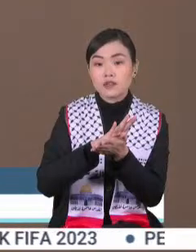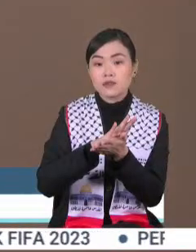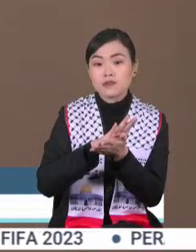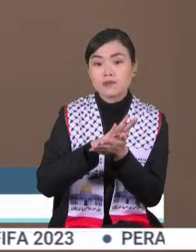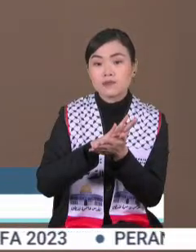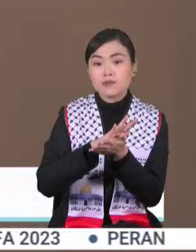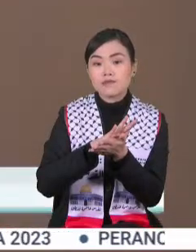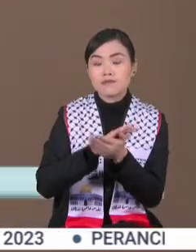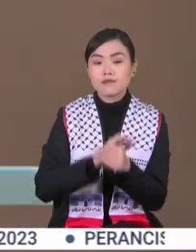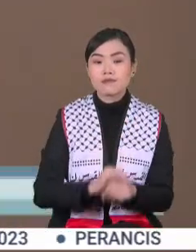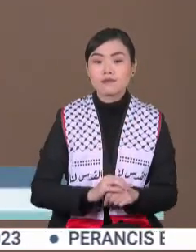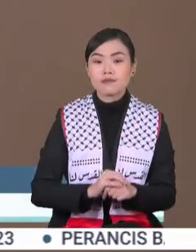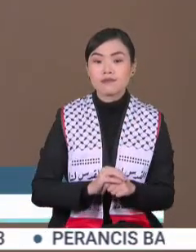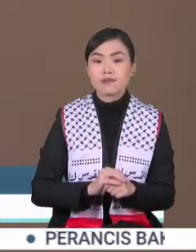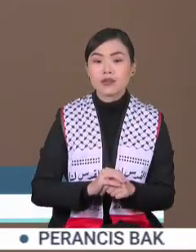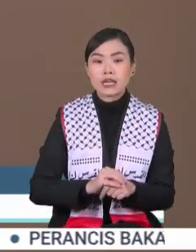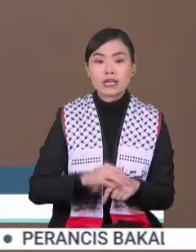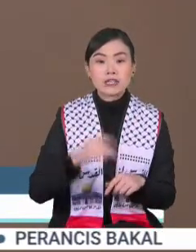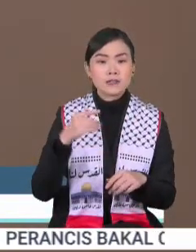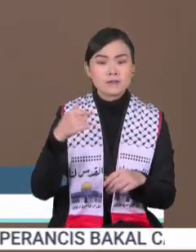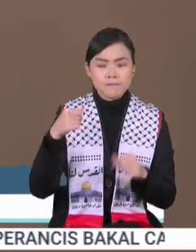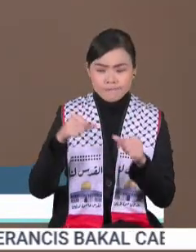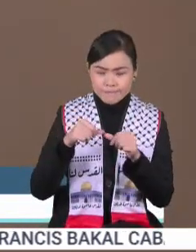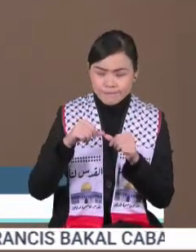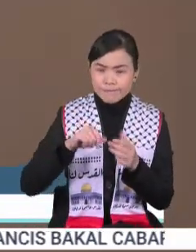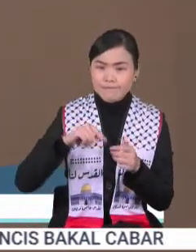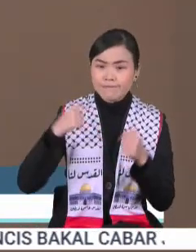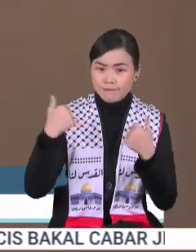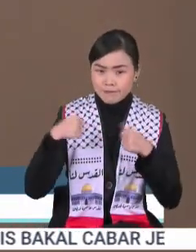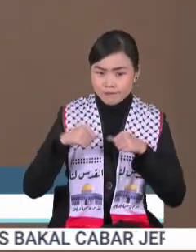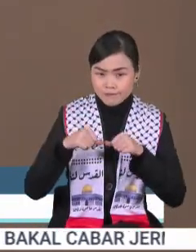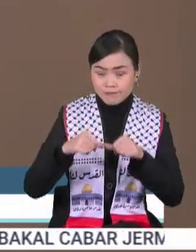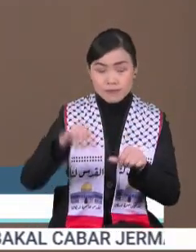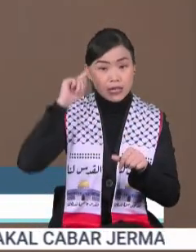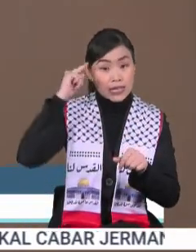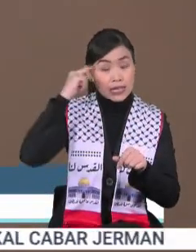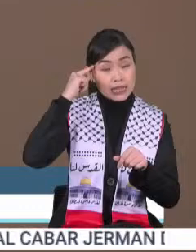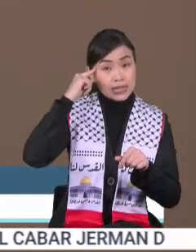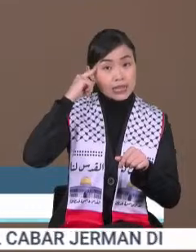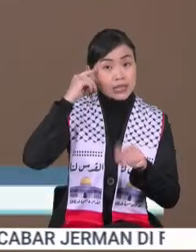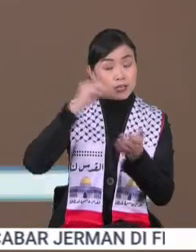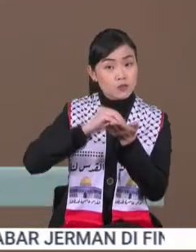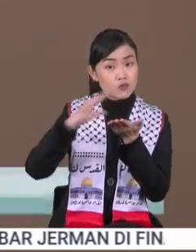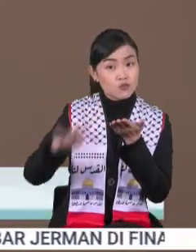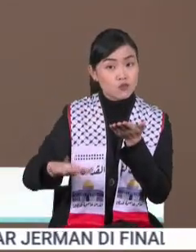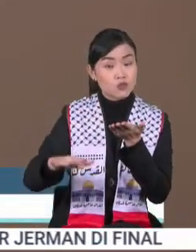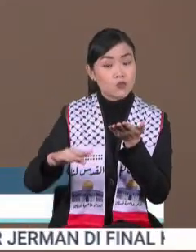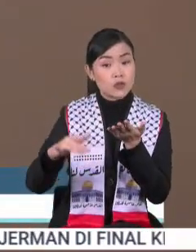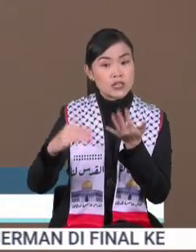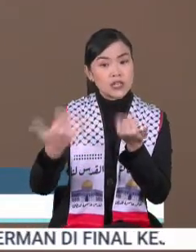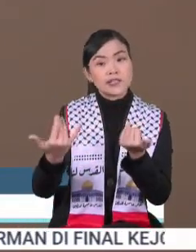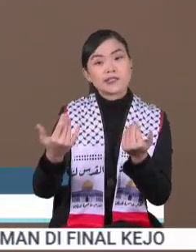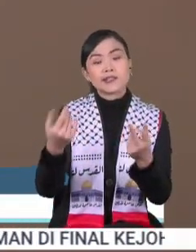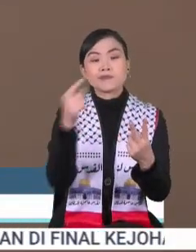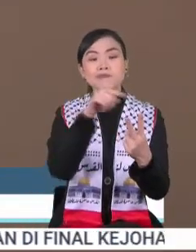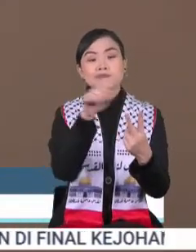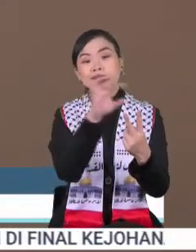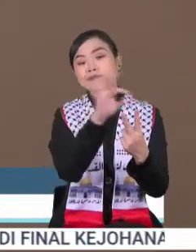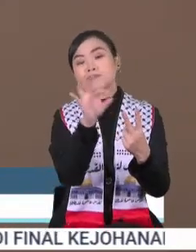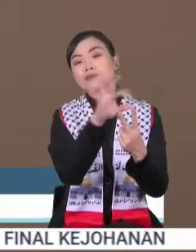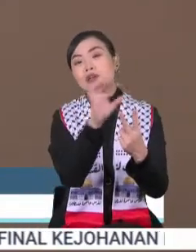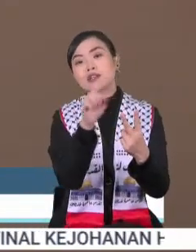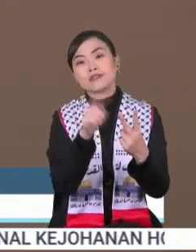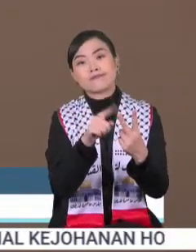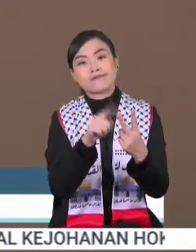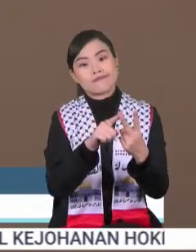masih lagi dalam pemikiran pelajar-pelajar sekarang ialah iniah option kedua saya kita